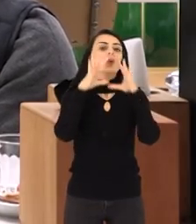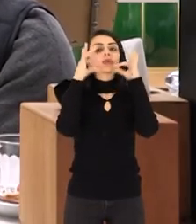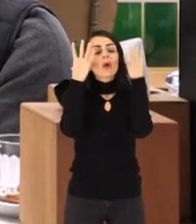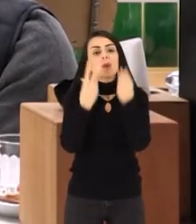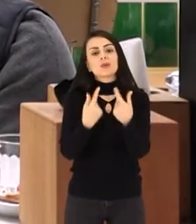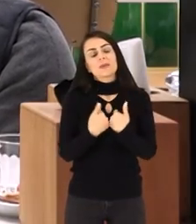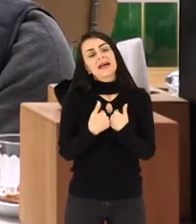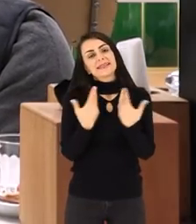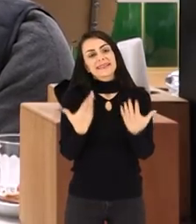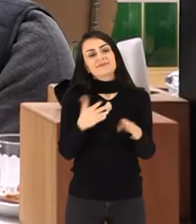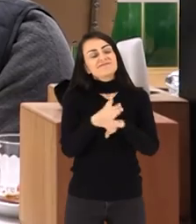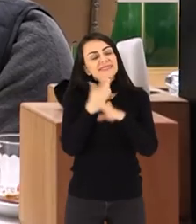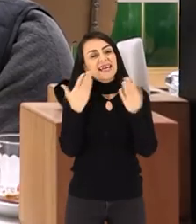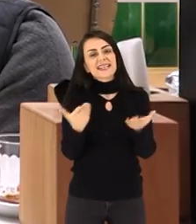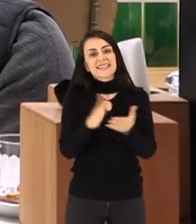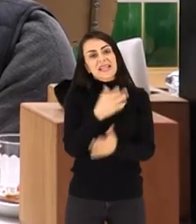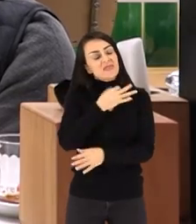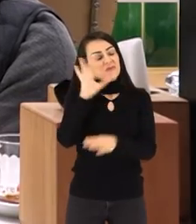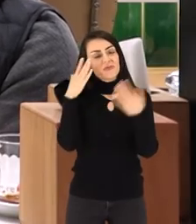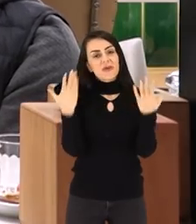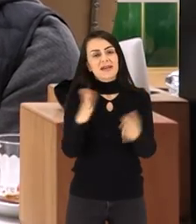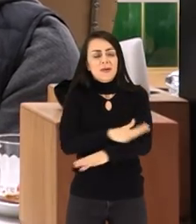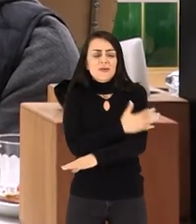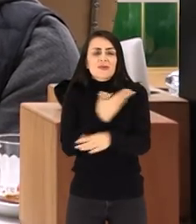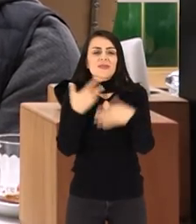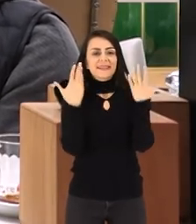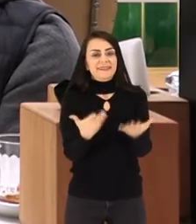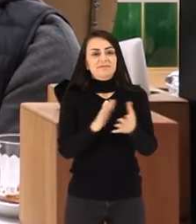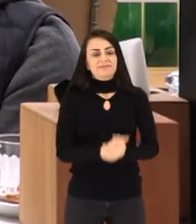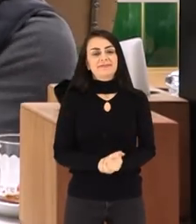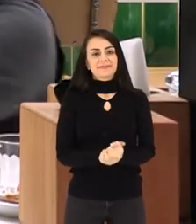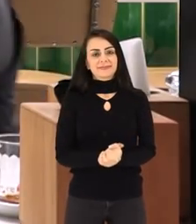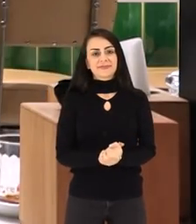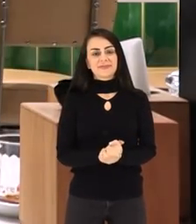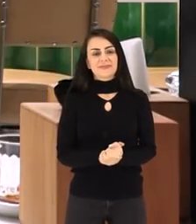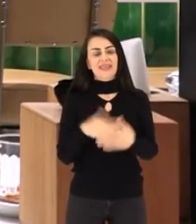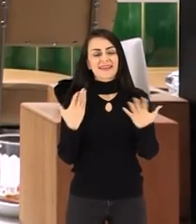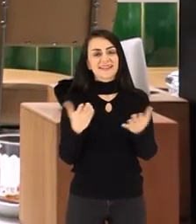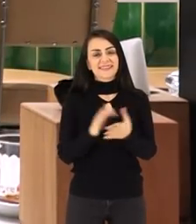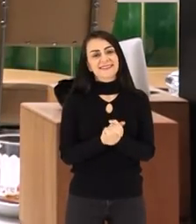oldum gerçekten. Muhteşem. Yani harika benimle paylaştığın işte. Evet. Bunu ilk.